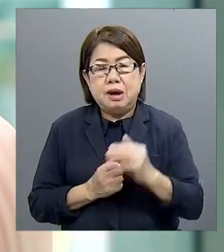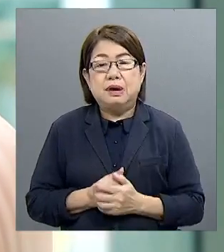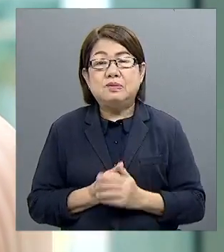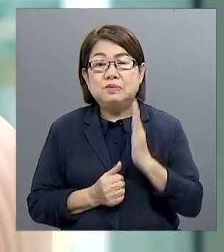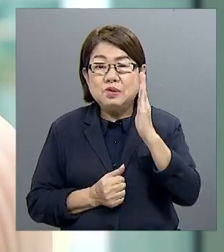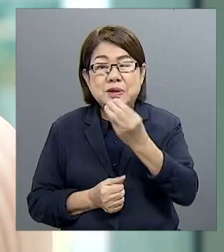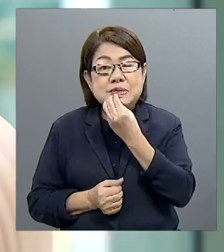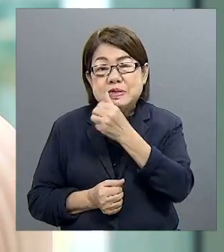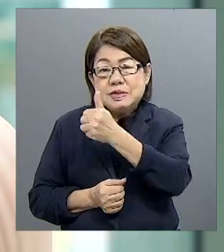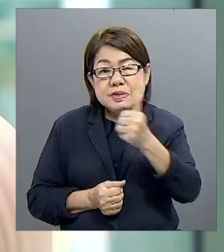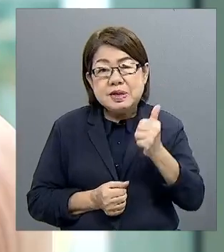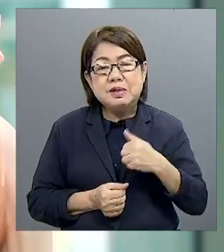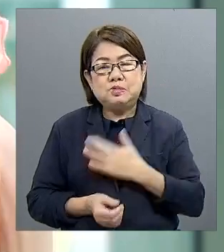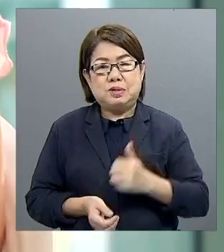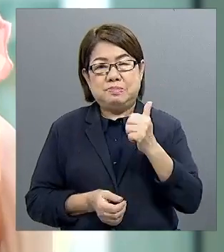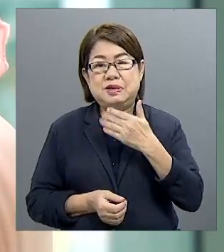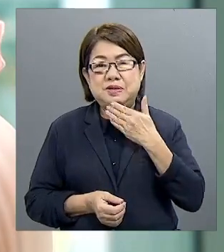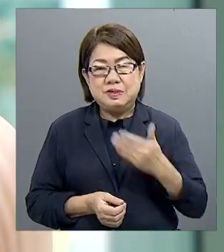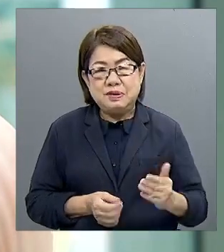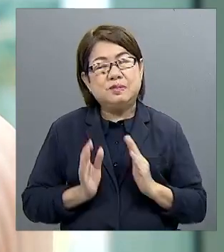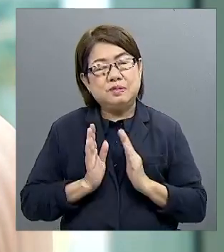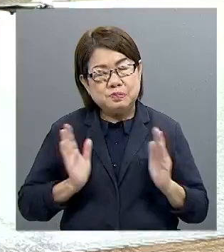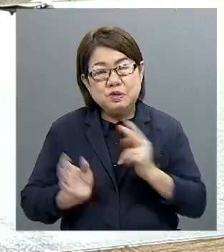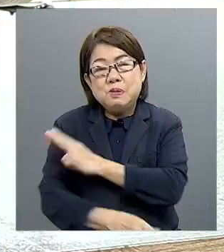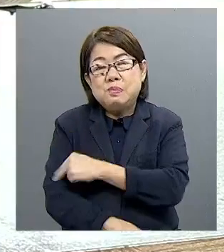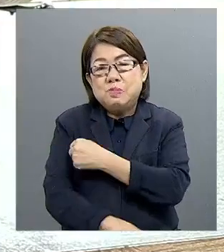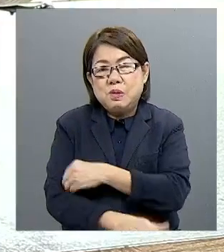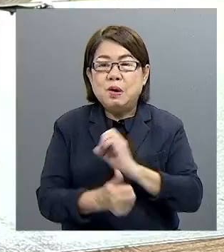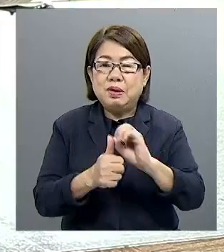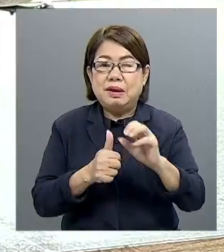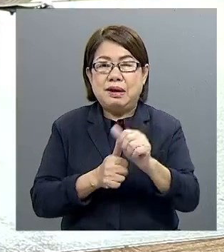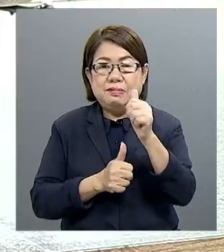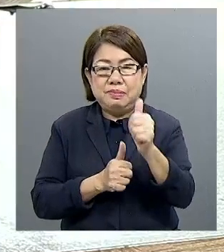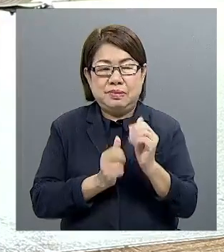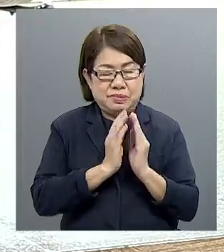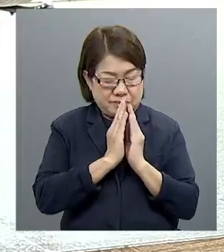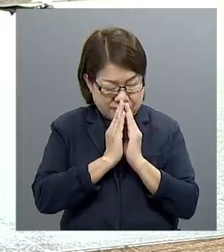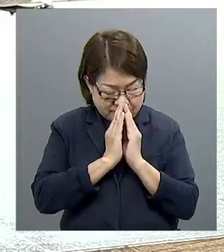วันนี้ต้องขอบคุณคุณหมอต้นมากนะคะที่มาให้คำแนะนำดีๆค่ะขอบคุณค่ะ ขอบคุณเช่นกันครับขอบคุณผู้ชมครับ